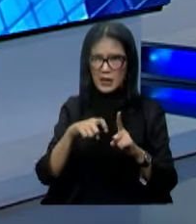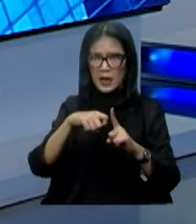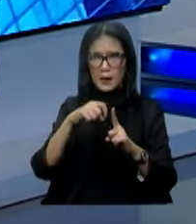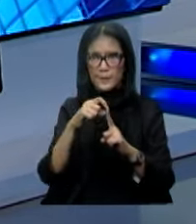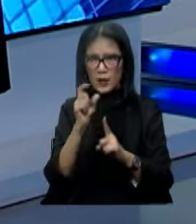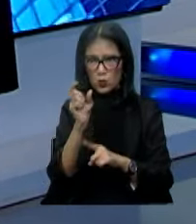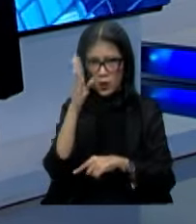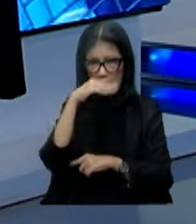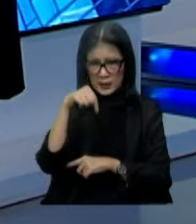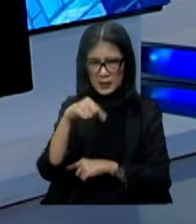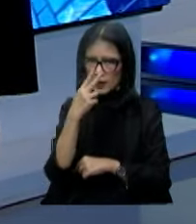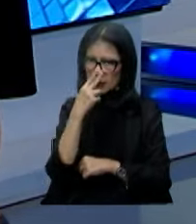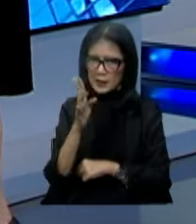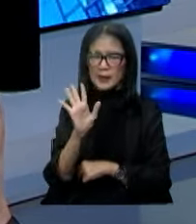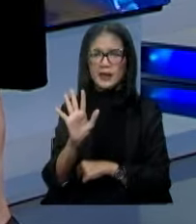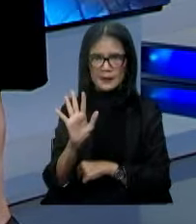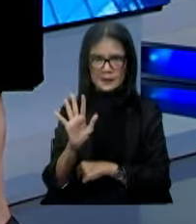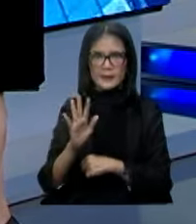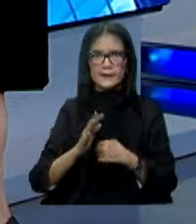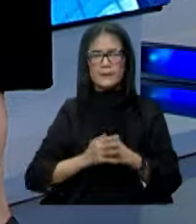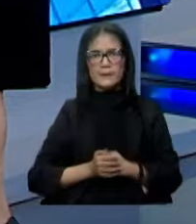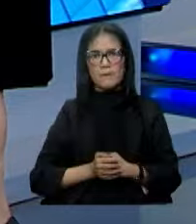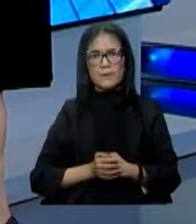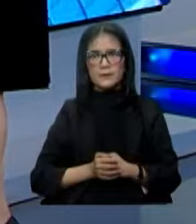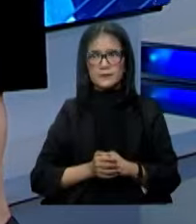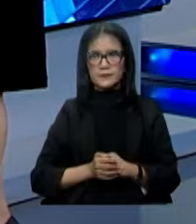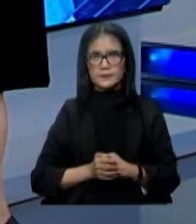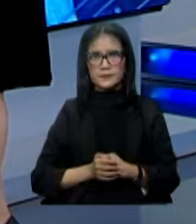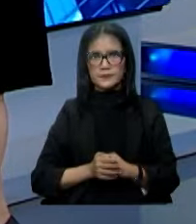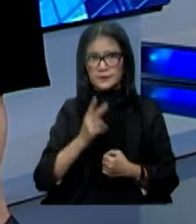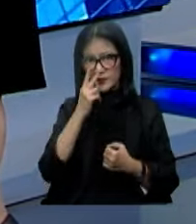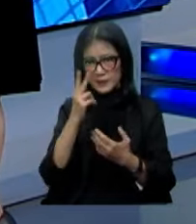ini. Kita lihat lagi selanjutnya.